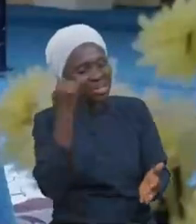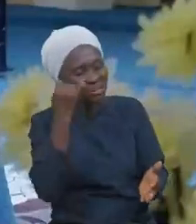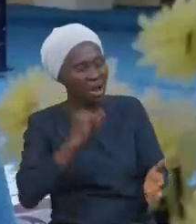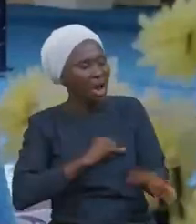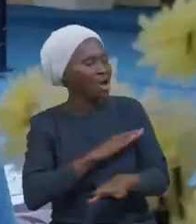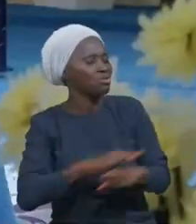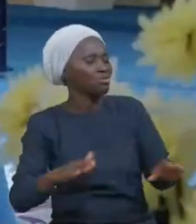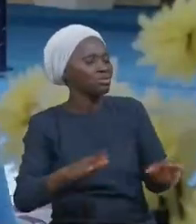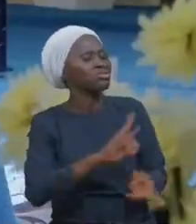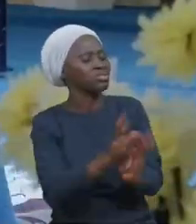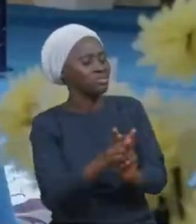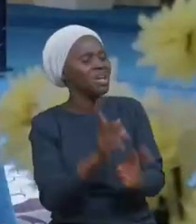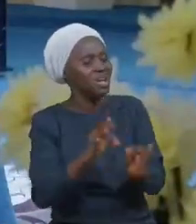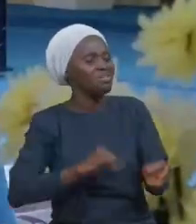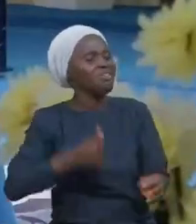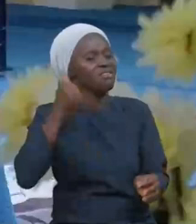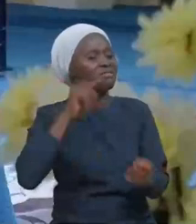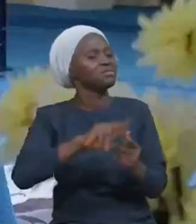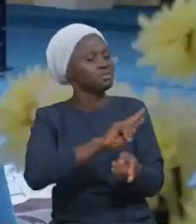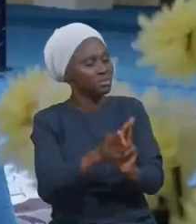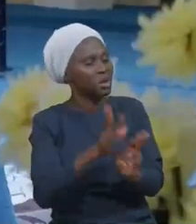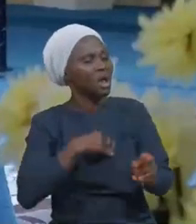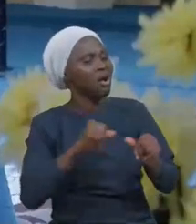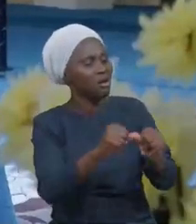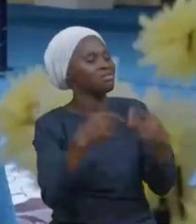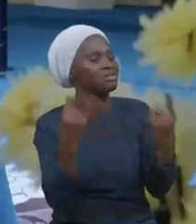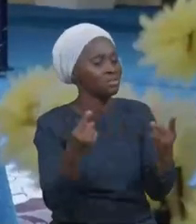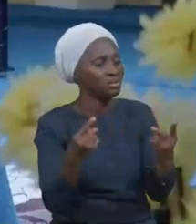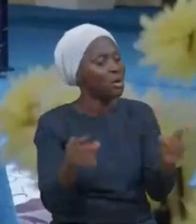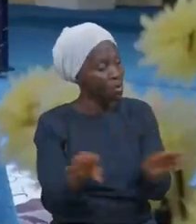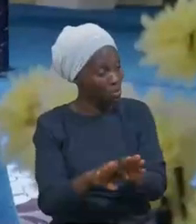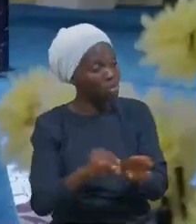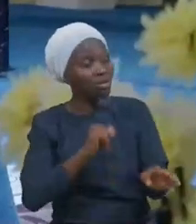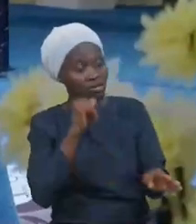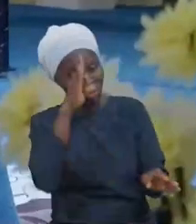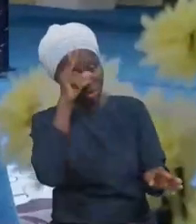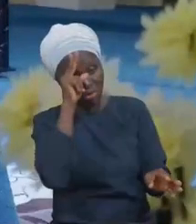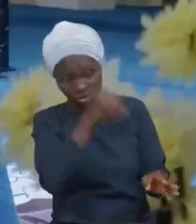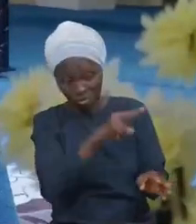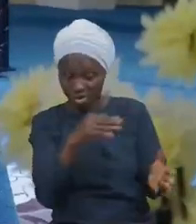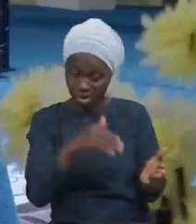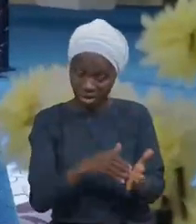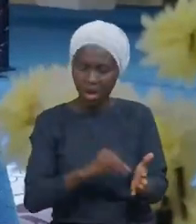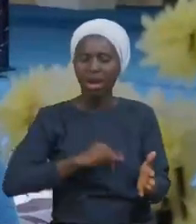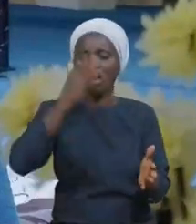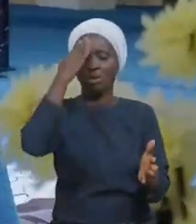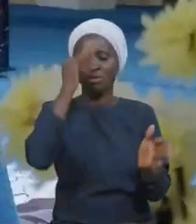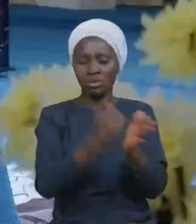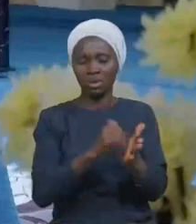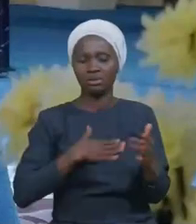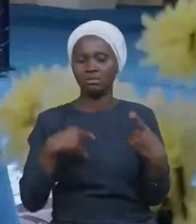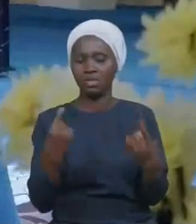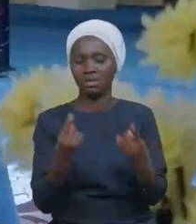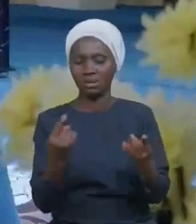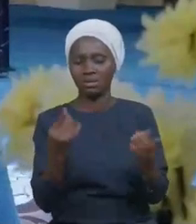fait, même si je ne suis plus ignorant, mais je sais que mes péchés ont crucifié Christ.